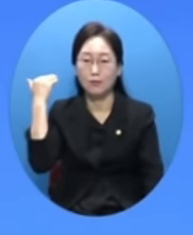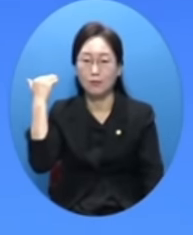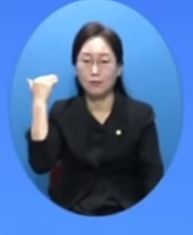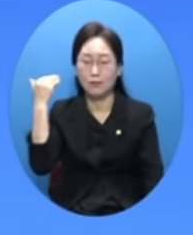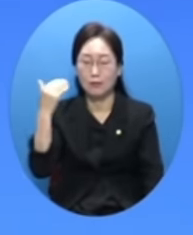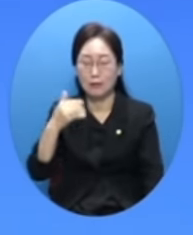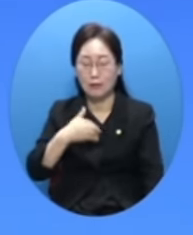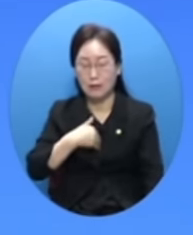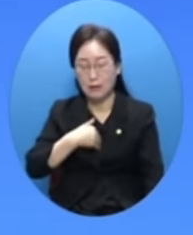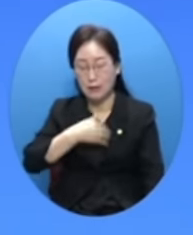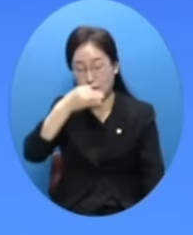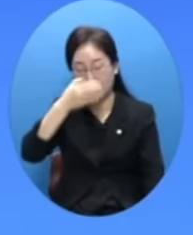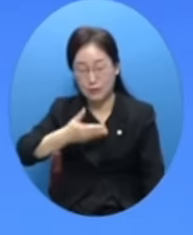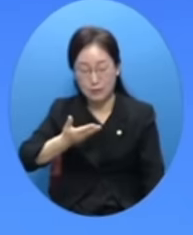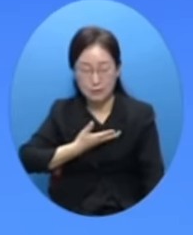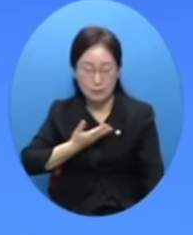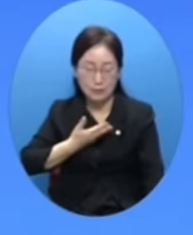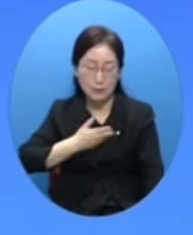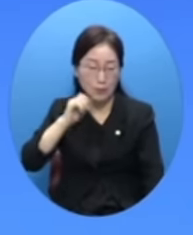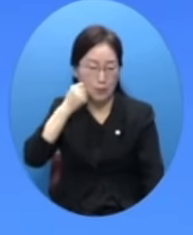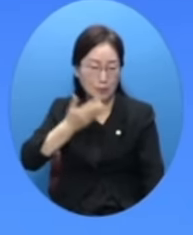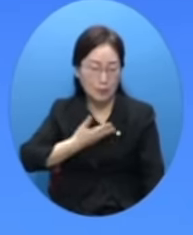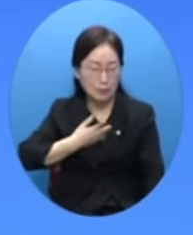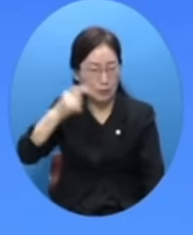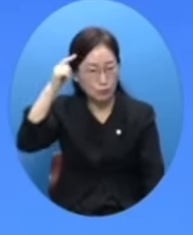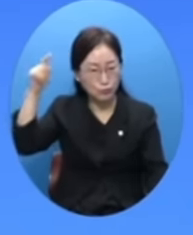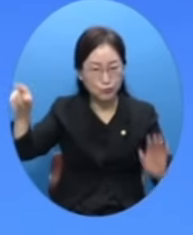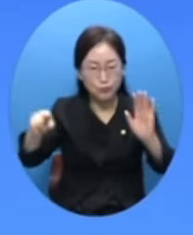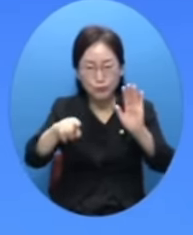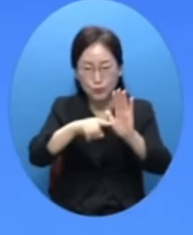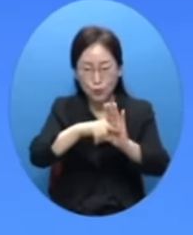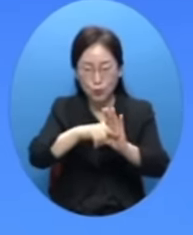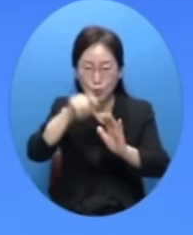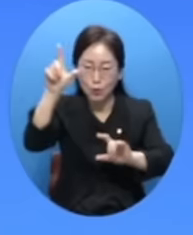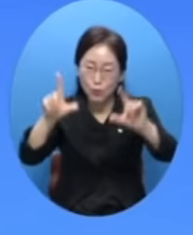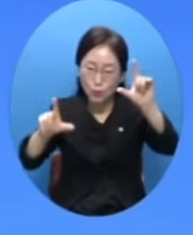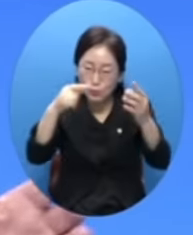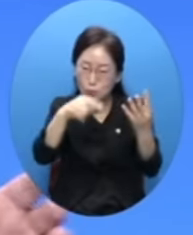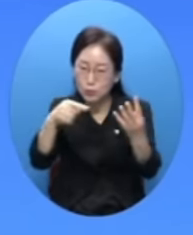나를 힘들게 어렵게 했던 이 부정적인 모든 모습을